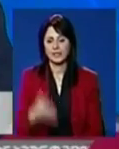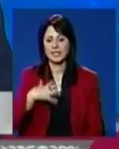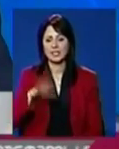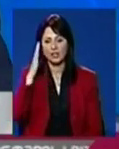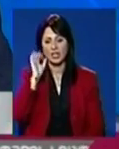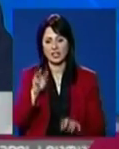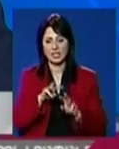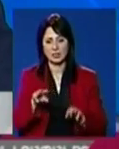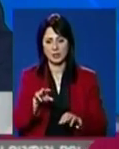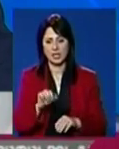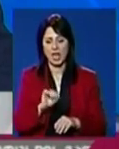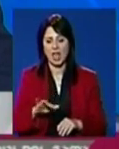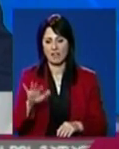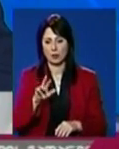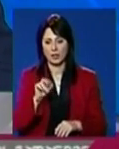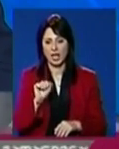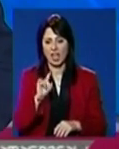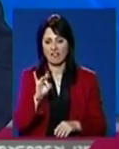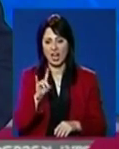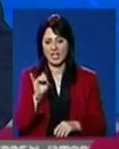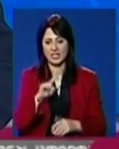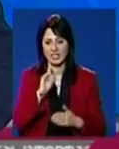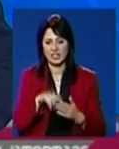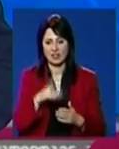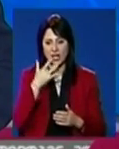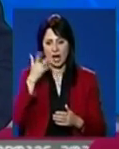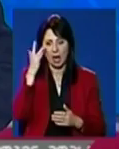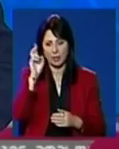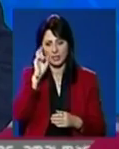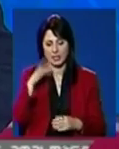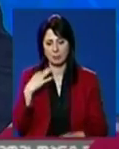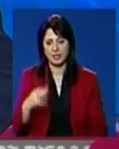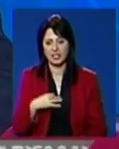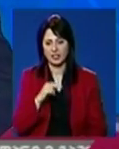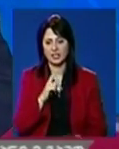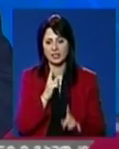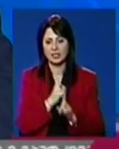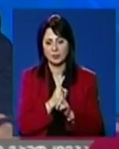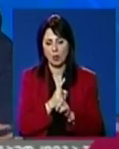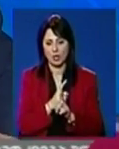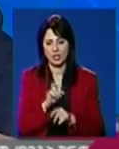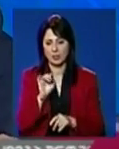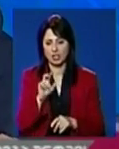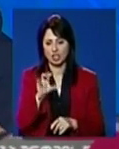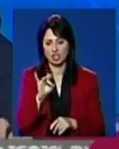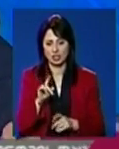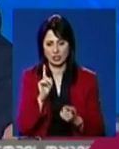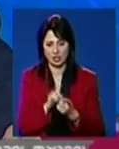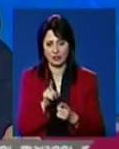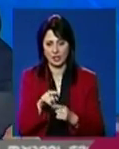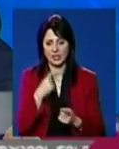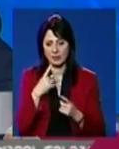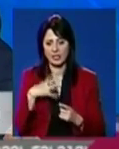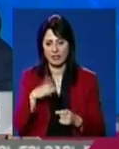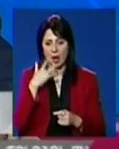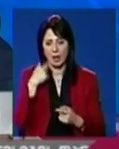საქართველოს თავდაცვის მინისტრი ევროპისა და ევრაზიის საკითხებში შეერთებული შტატების სახელმწიფო მდივნის თანაშემწის მოადგილეს ბრიჯიტ ბრინკს შეხვდა. საუბარი